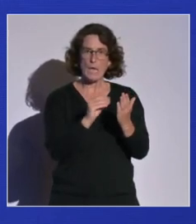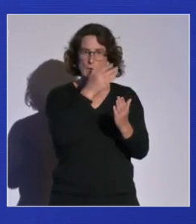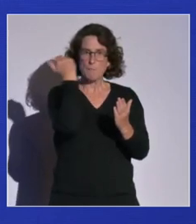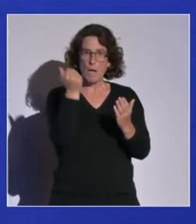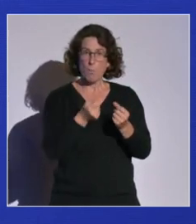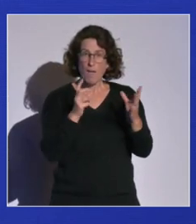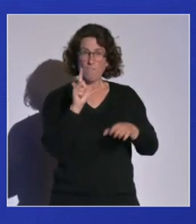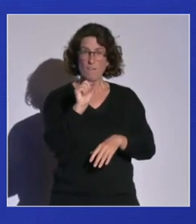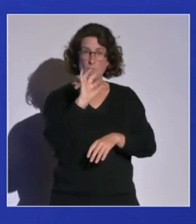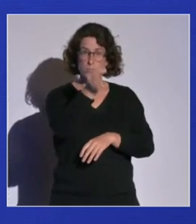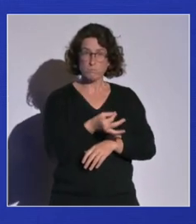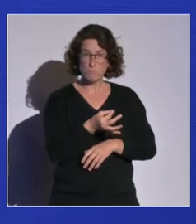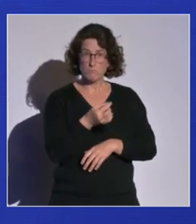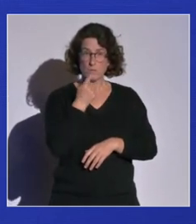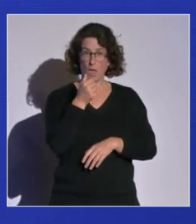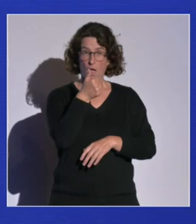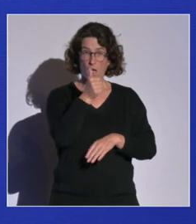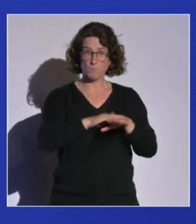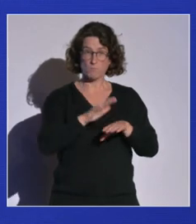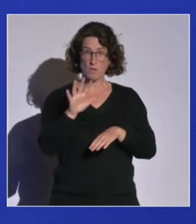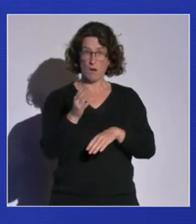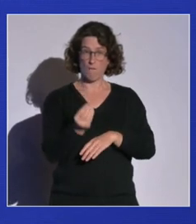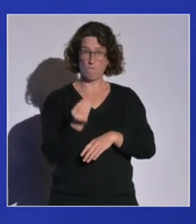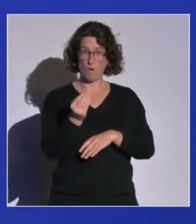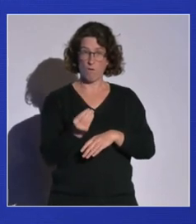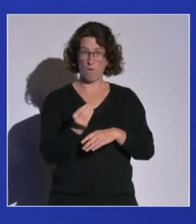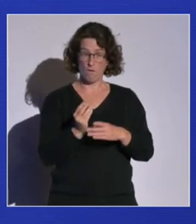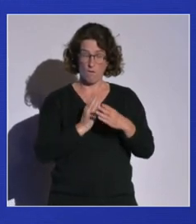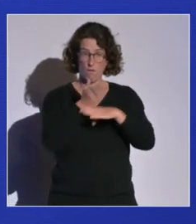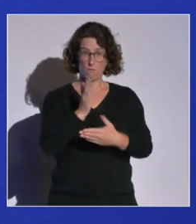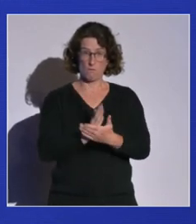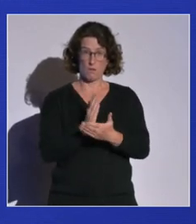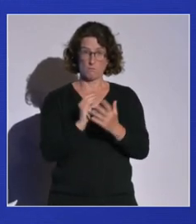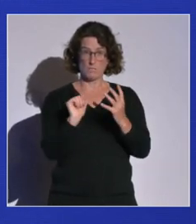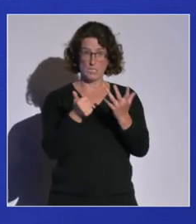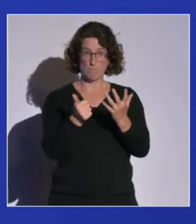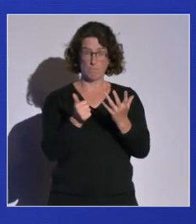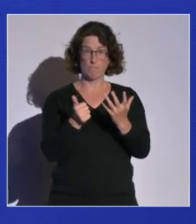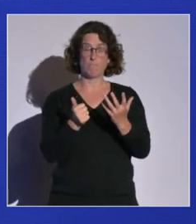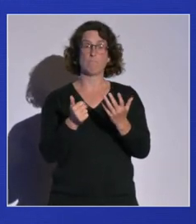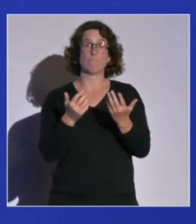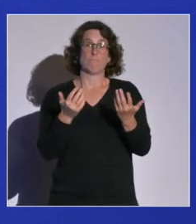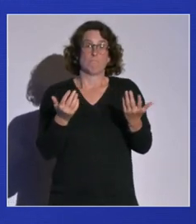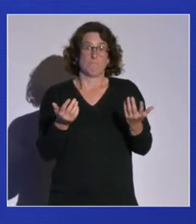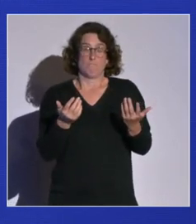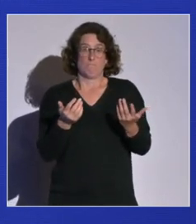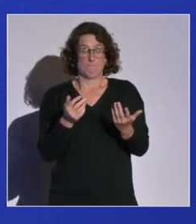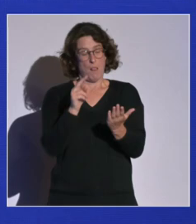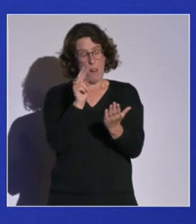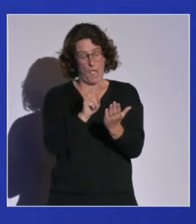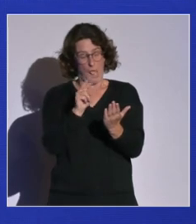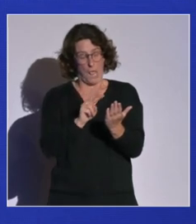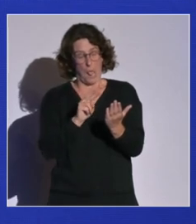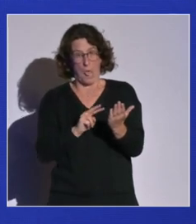un enfant sur cinq qui entre en sixième ne sait pas bien lire ni